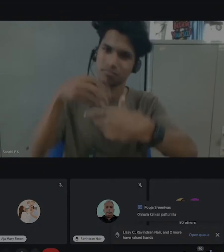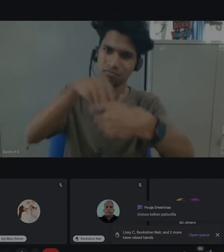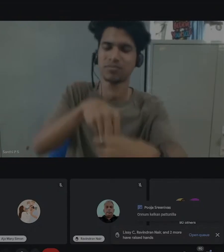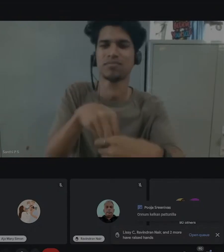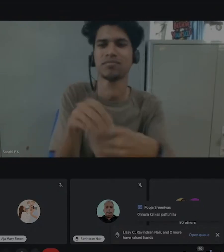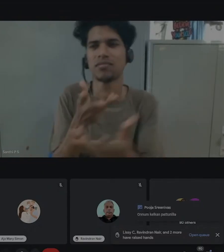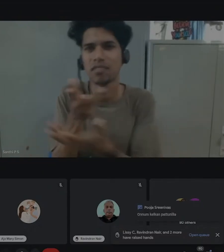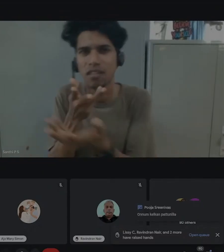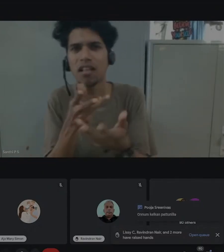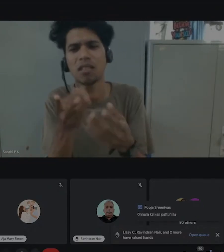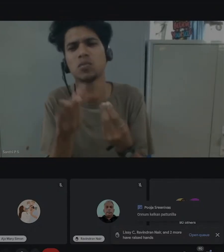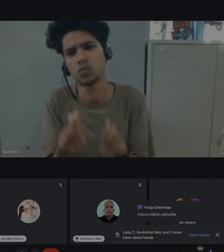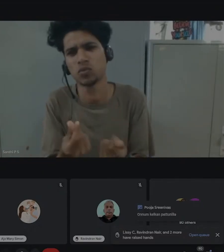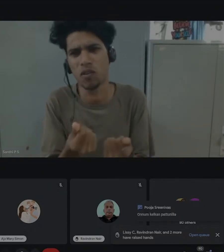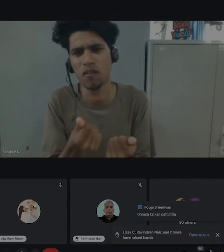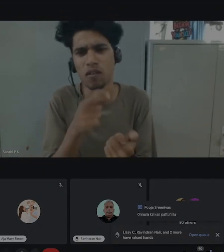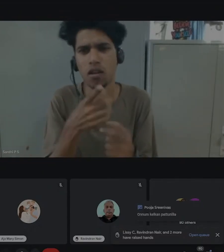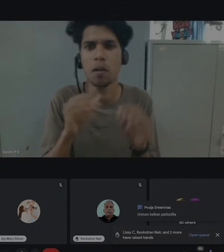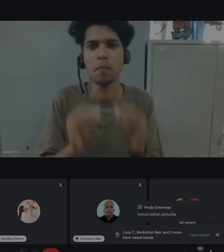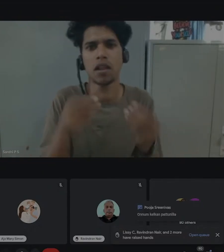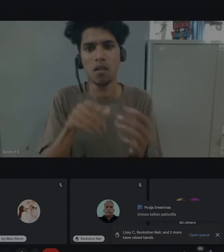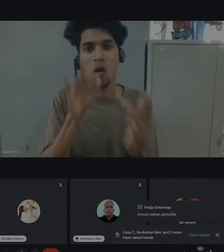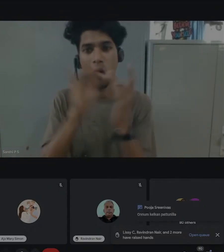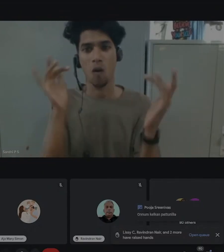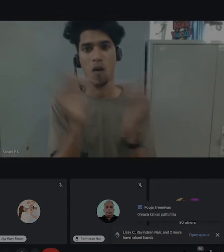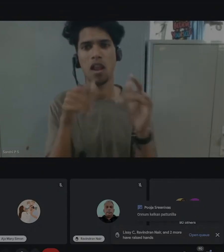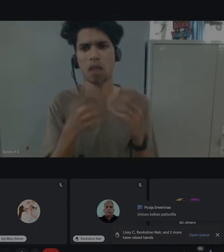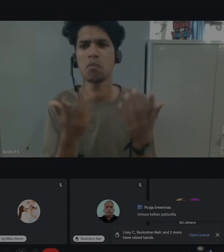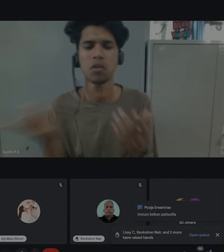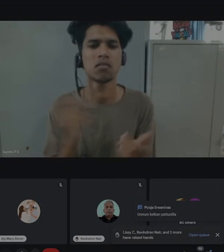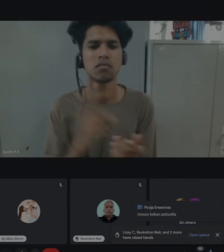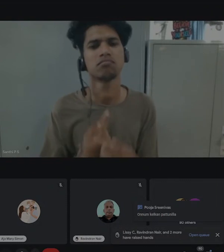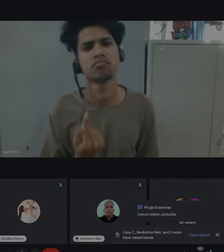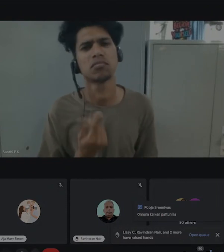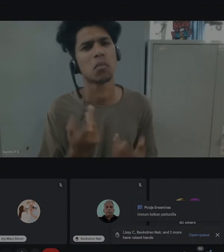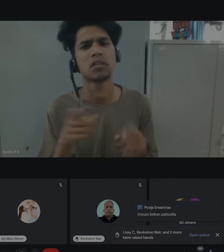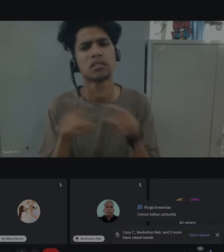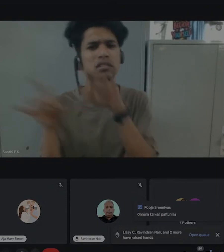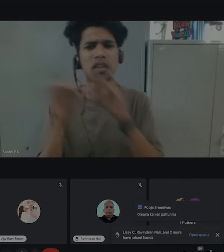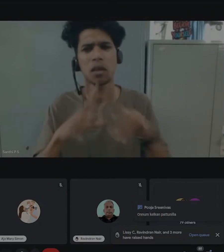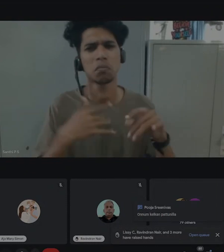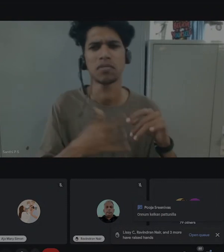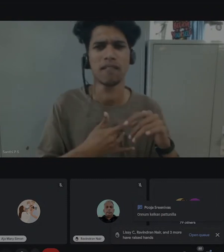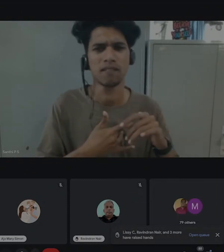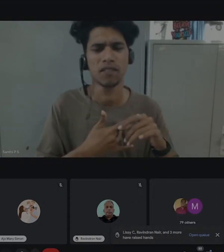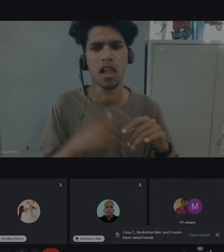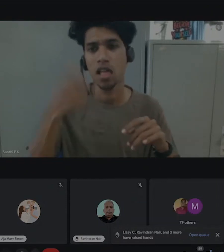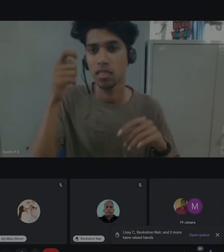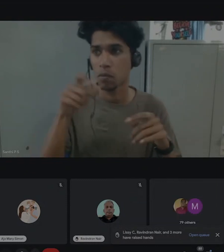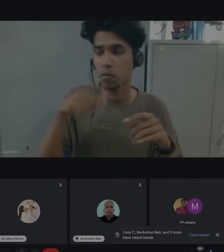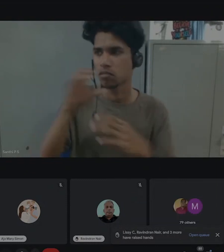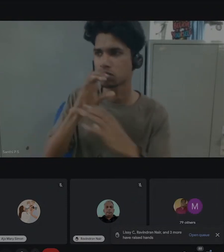കൊണ്ട് അതിന്റെ ഭാഗമായിട്ട് ഇങ്ങനത്തെ ഒരു പ്ലാറ്റ്ഫോം വരുമ്പോൾ കുറച്ചും കൂടെ ബുദ്ധിമുട്ട് വരും. സെയിം തന്നെ ആയിരിക്കും നമ്മൾ വേറെ ആൾക്കാരോട് സംസാരിക്കുമ്പോഴും